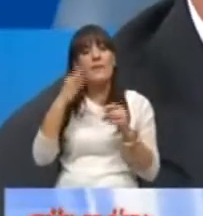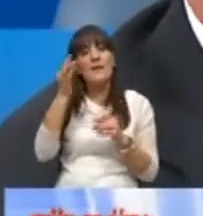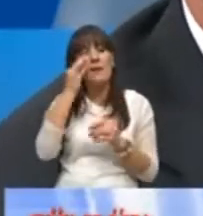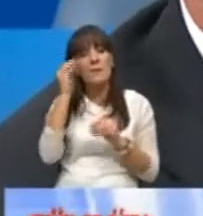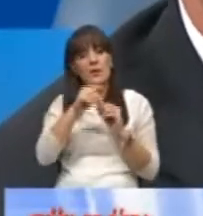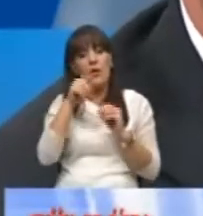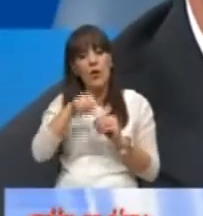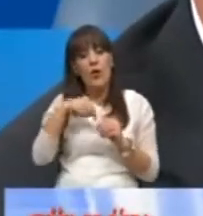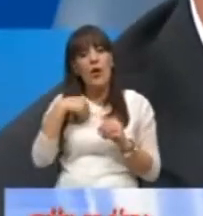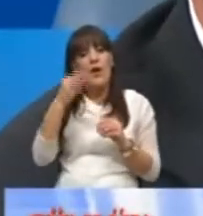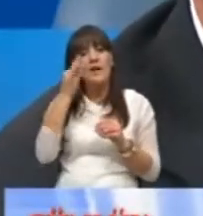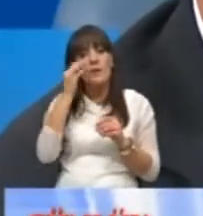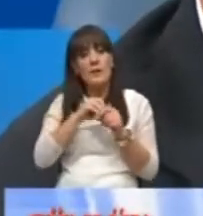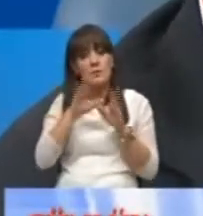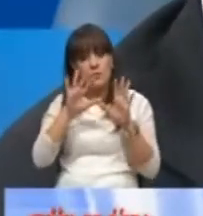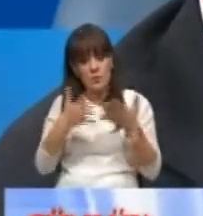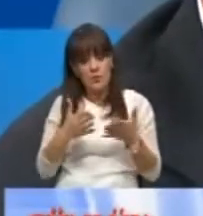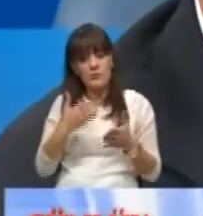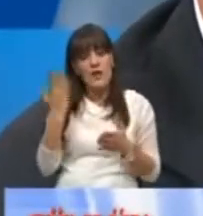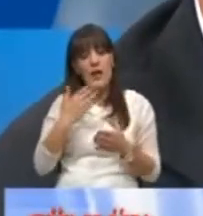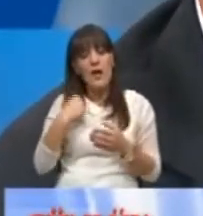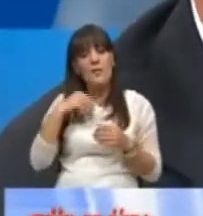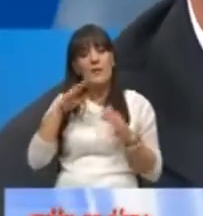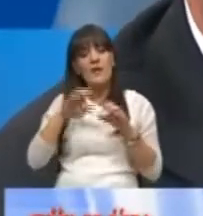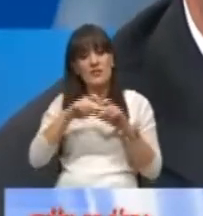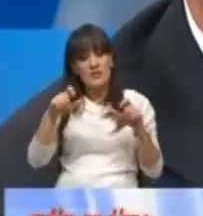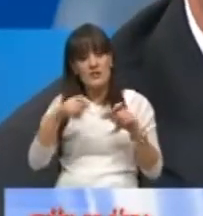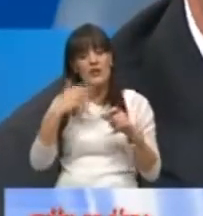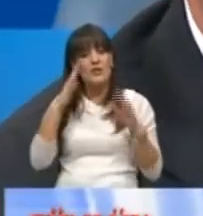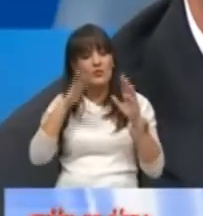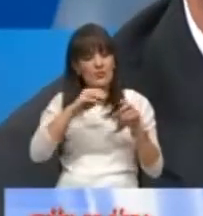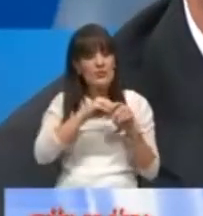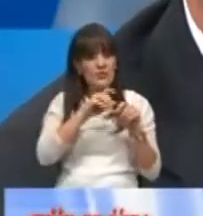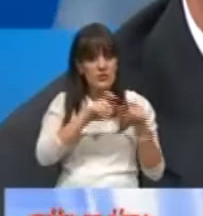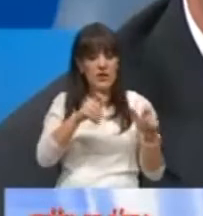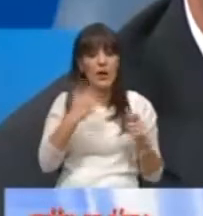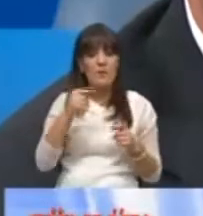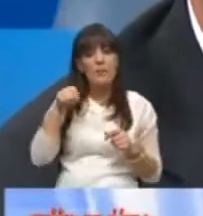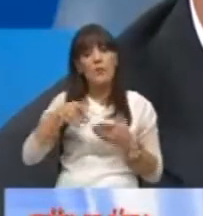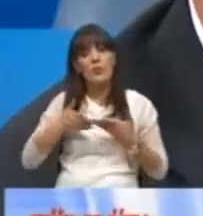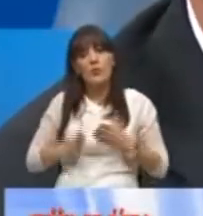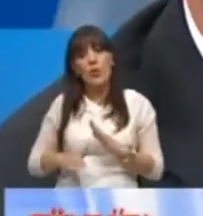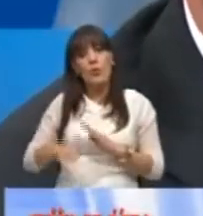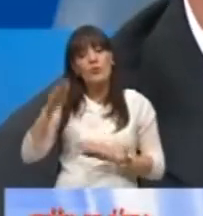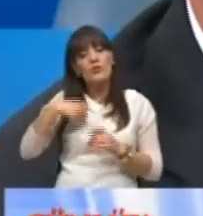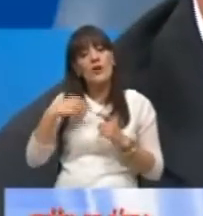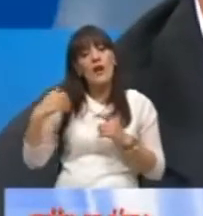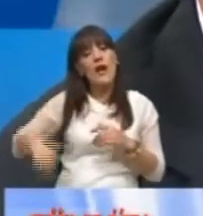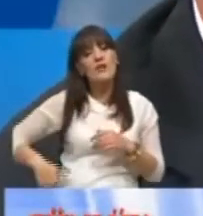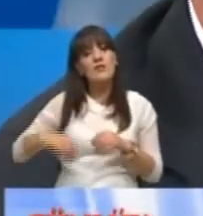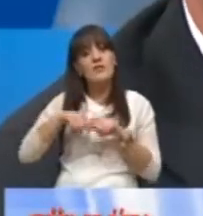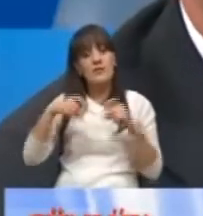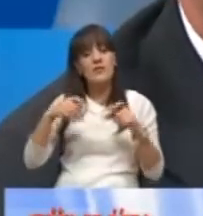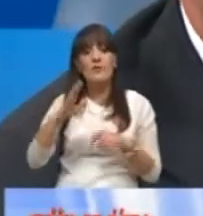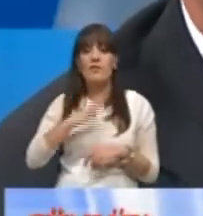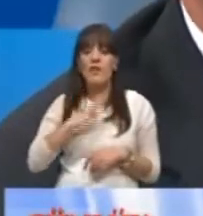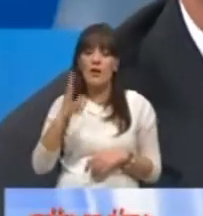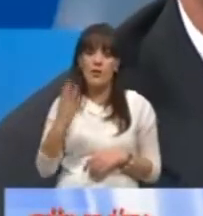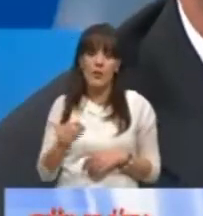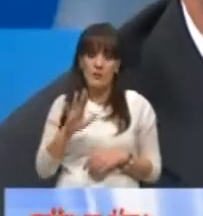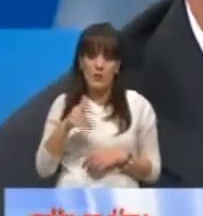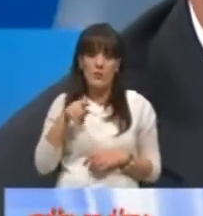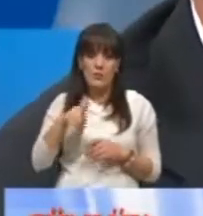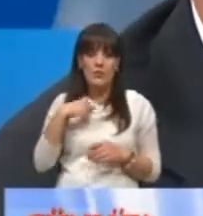yapının beslenmesinin bozulması hem travmatik çıkıklarda hem de bu şekilde doğuştan olan kalça çıkıklarında var olabilir. Evet.